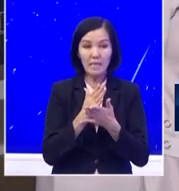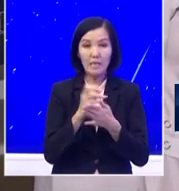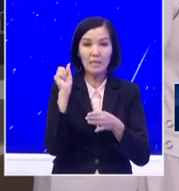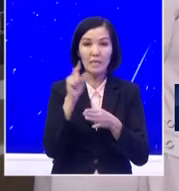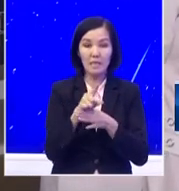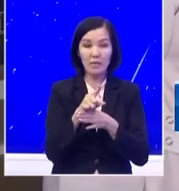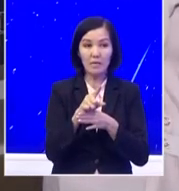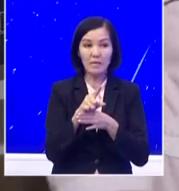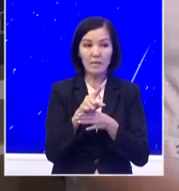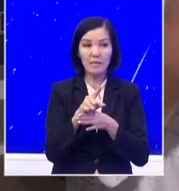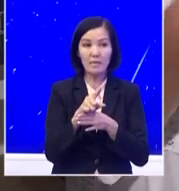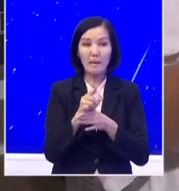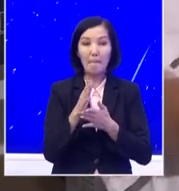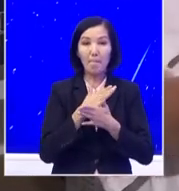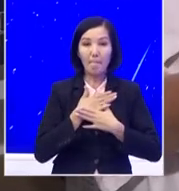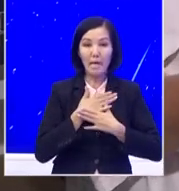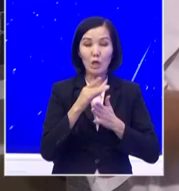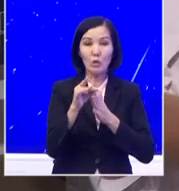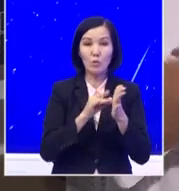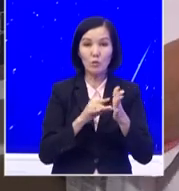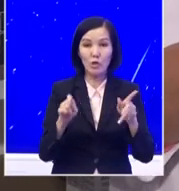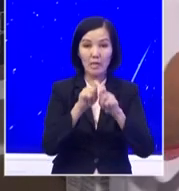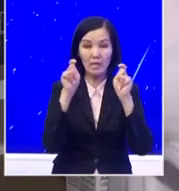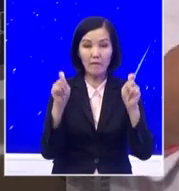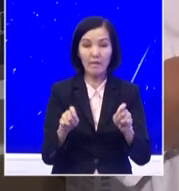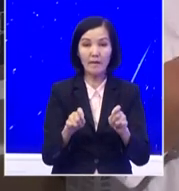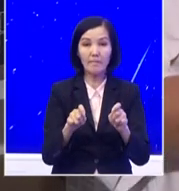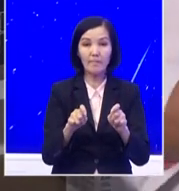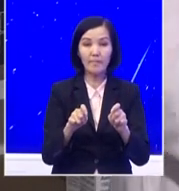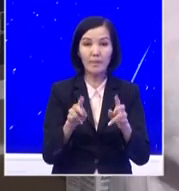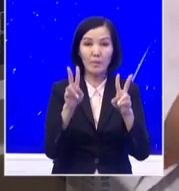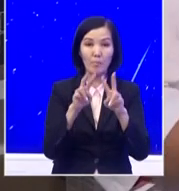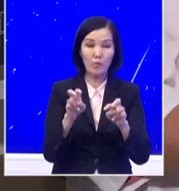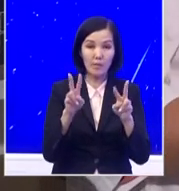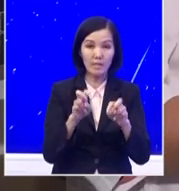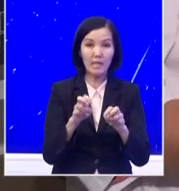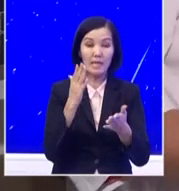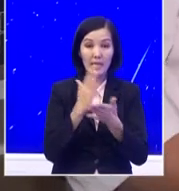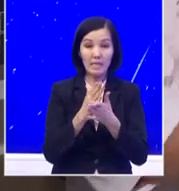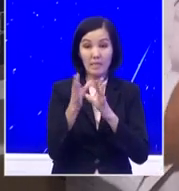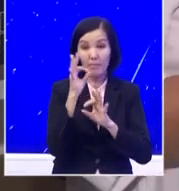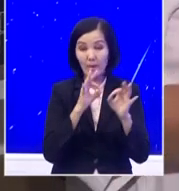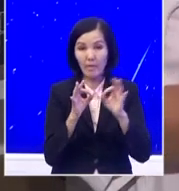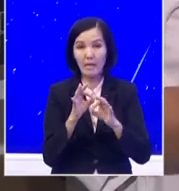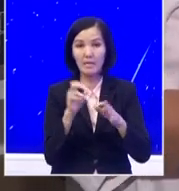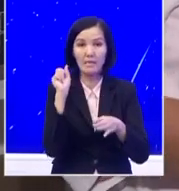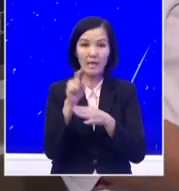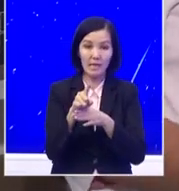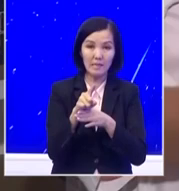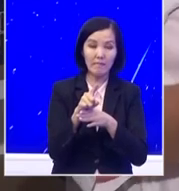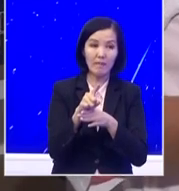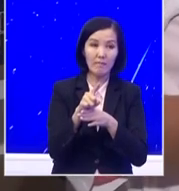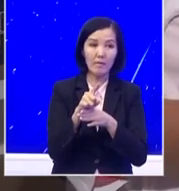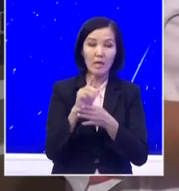доп. Объема». Мы тут же открываем этот доп. Объем, и по СК-фармации, если эти препараты есть, мы заказываем доп.